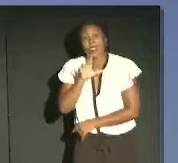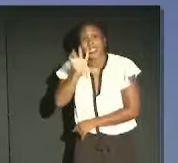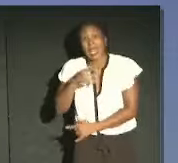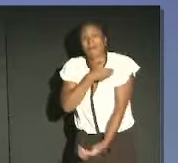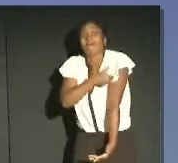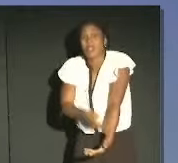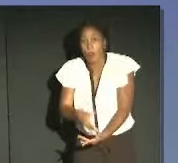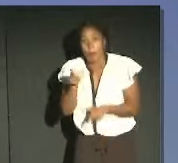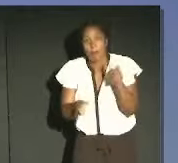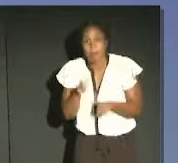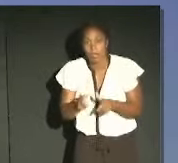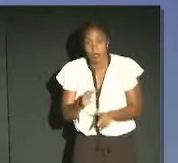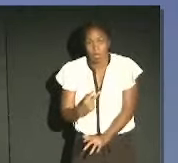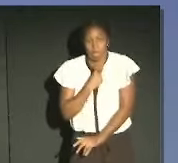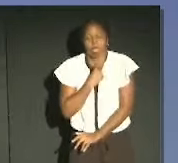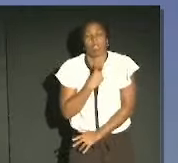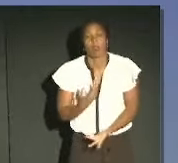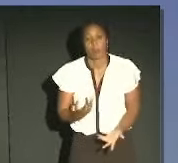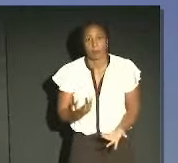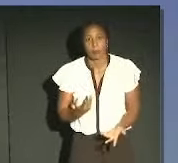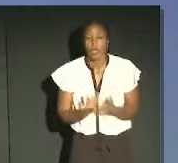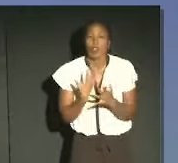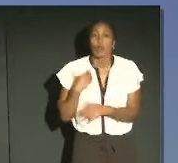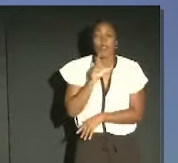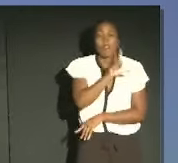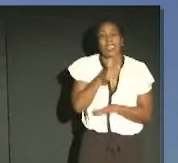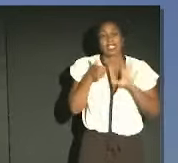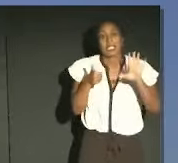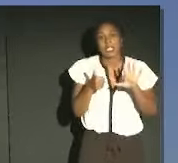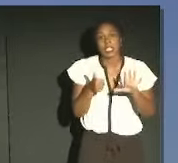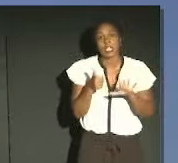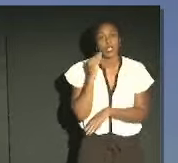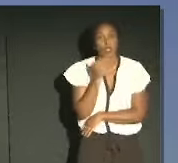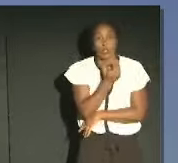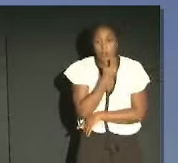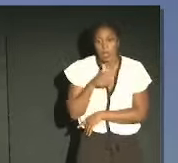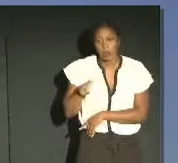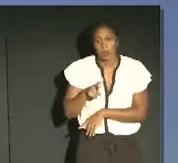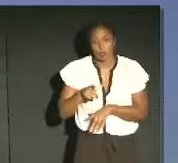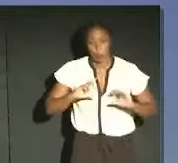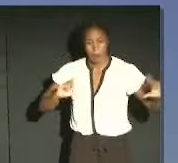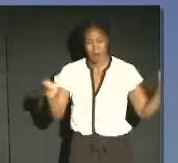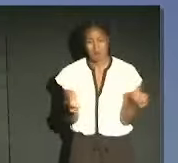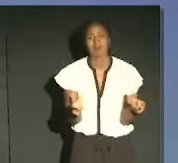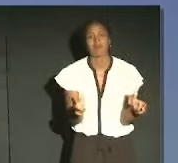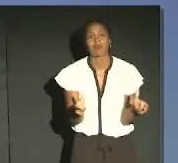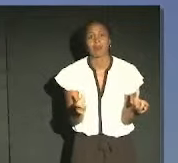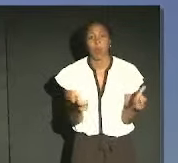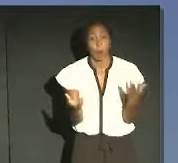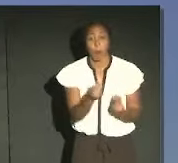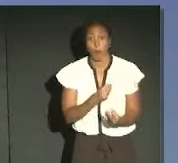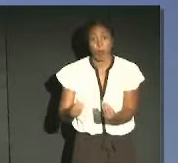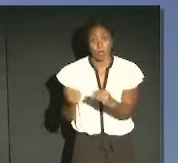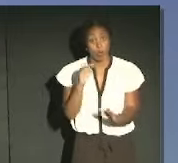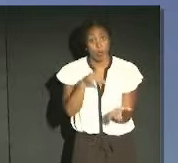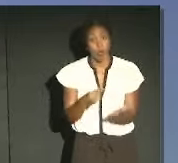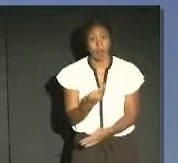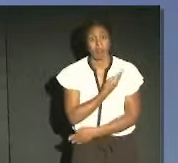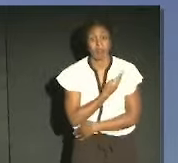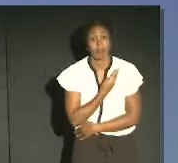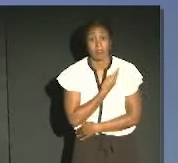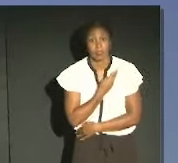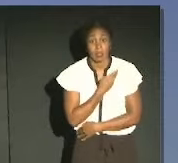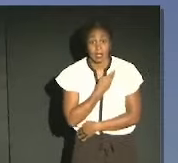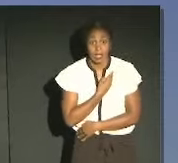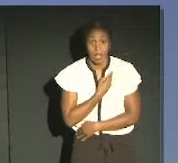que depuis le 26 janvier il utilise le blocus total au point que l'ensemble de la population à Gaza est